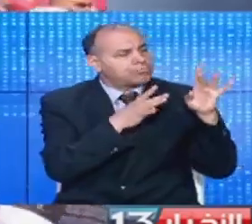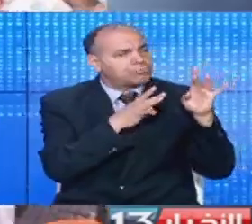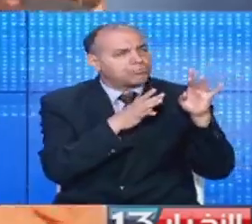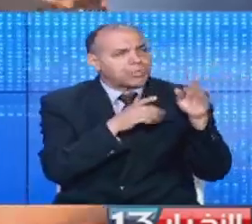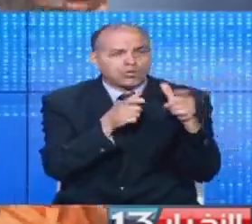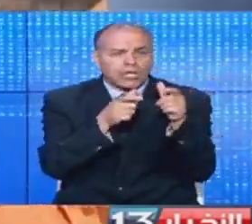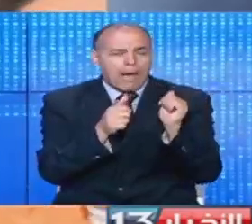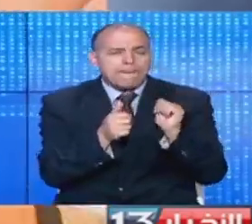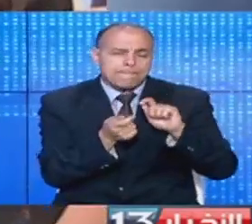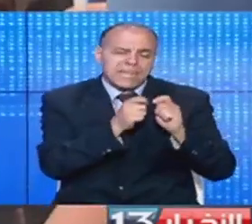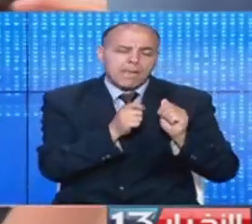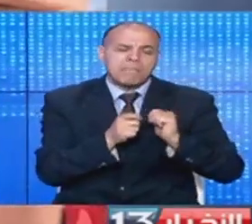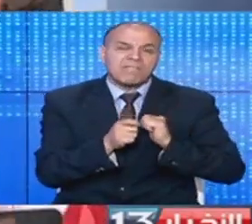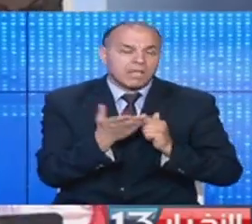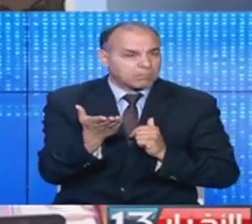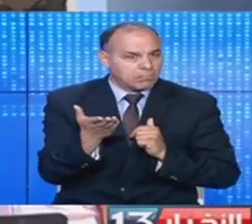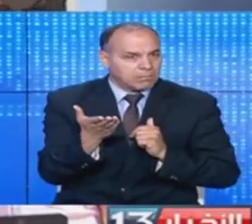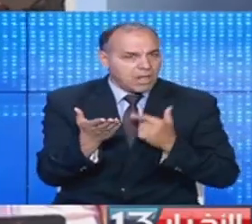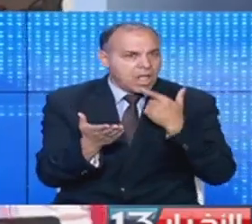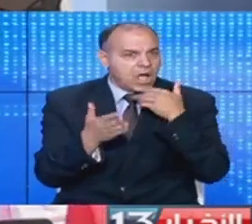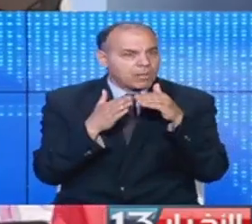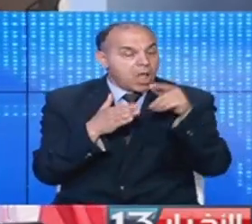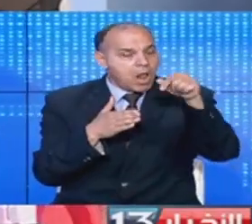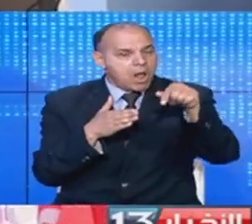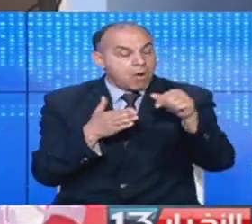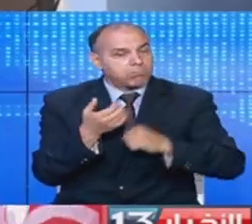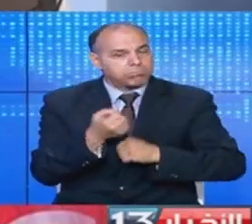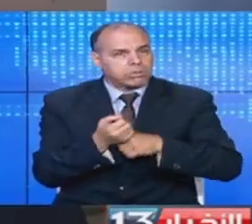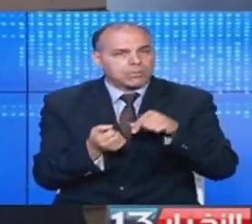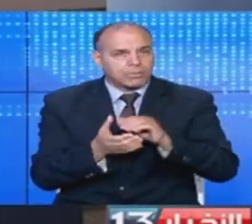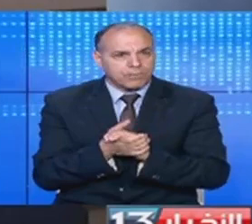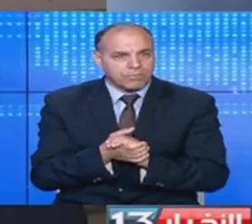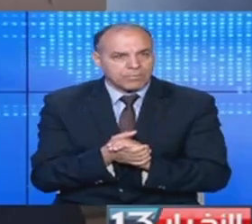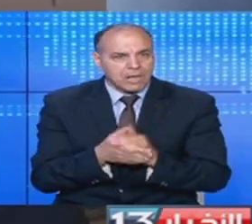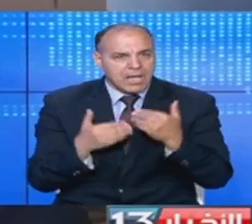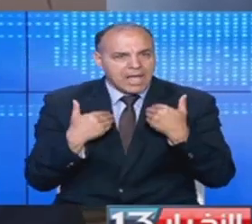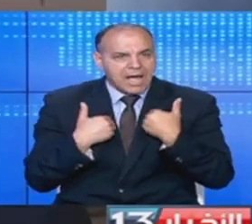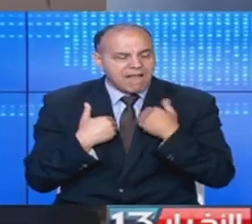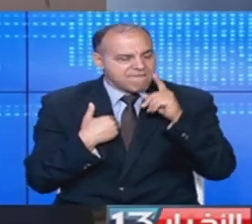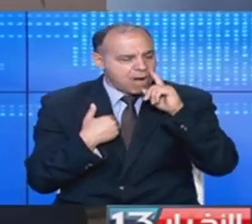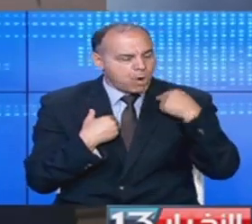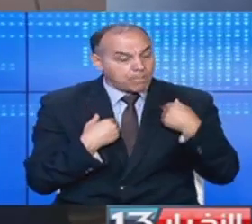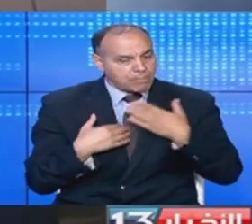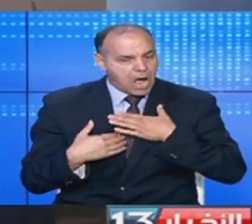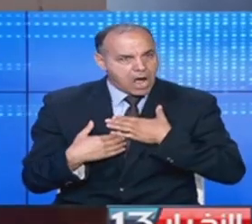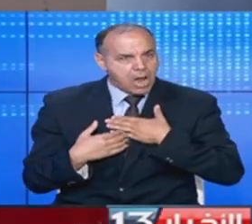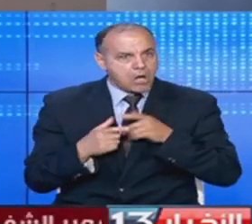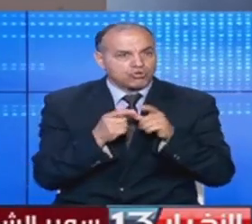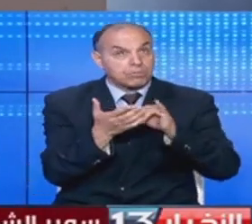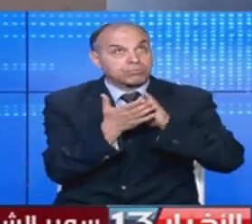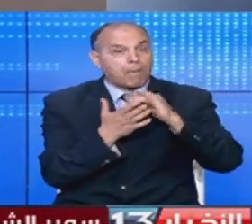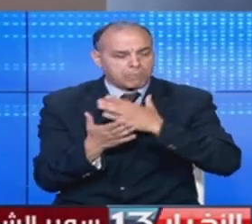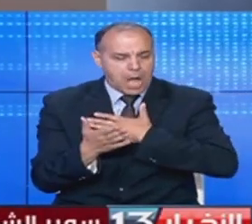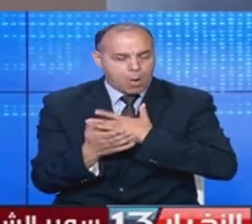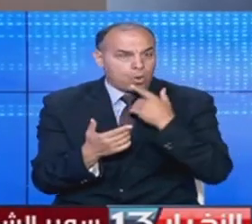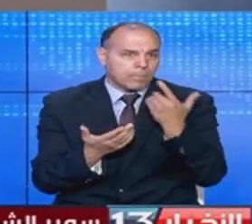خوصصه المؤسسات العموميه داعيا الى ضروره دعمها. ان بنات وابناء الخطوط